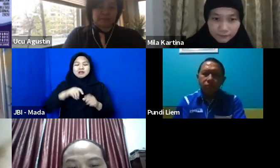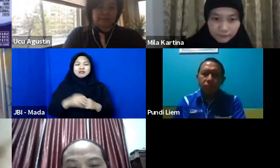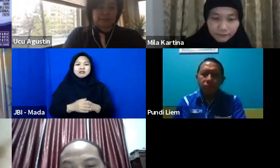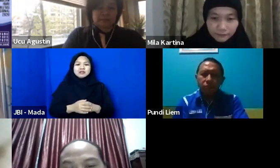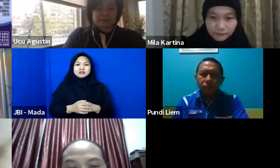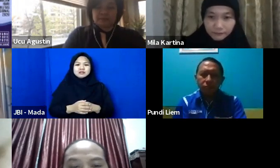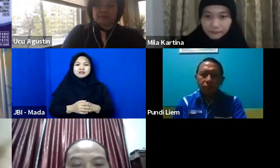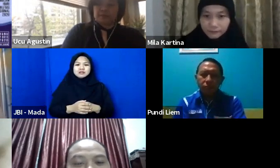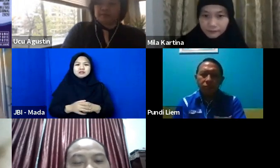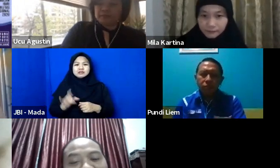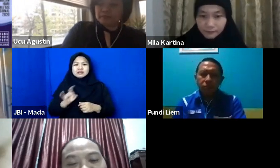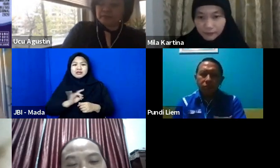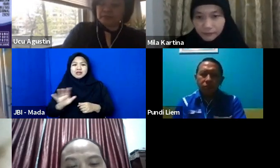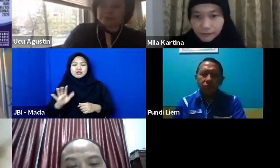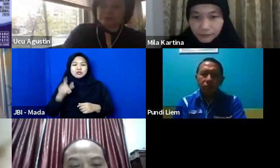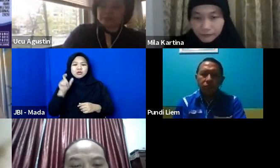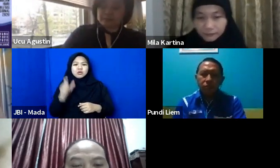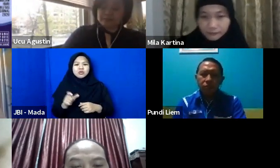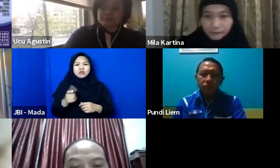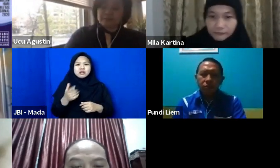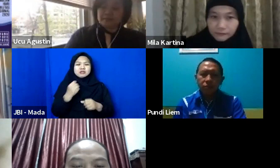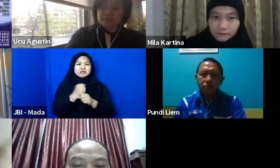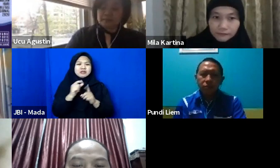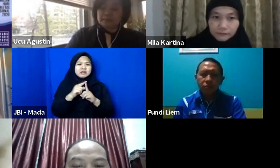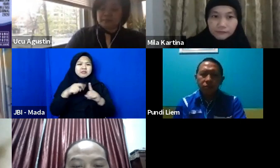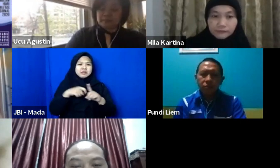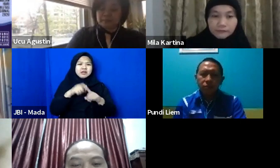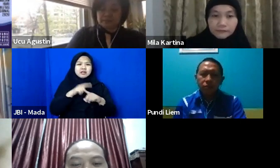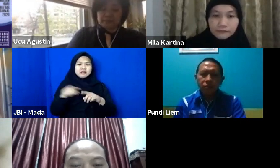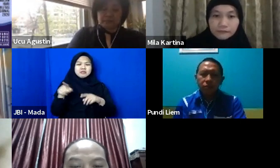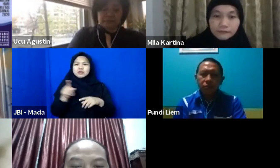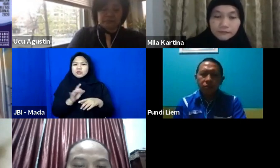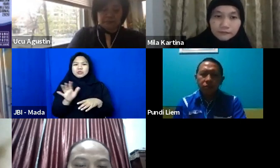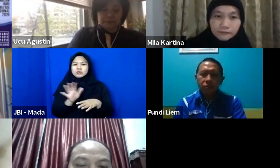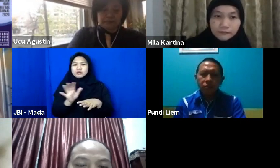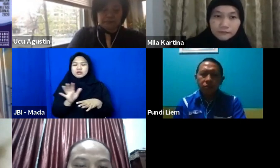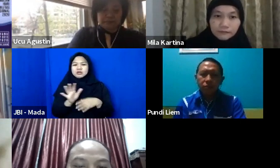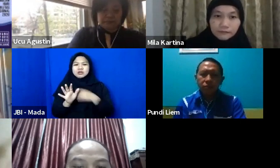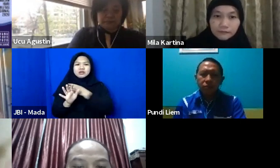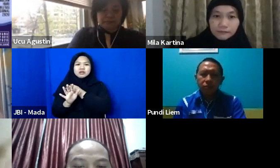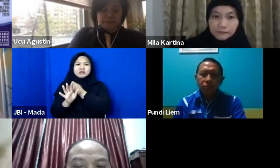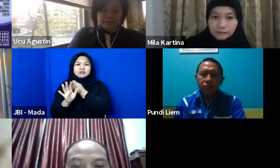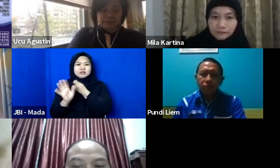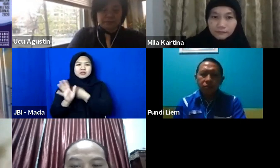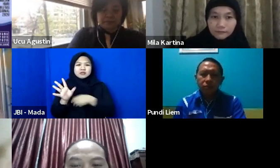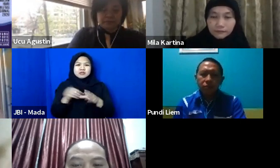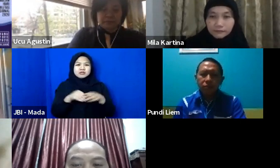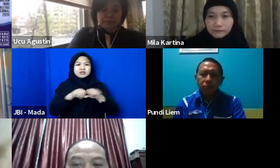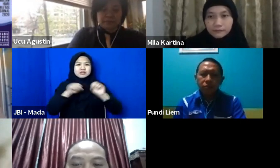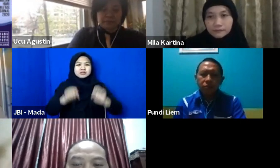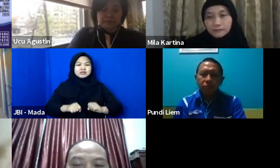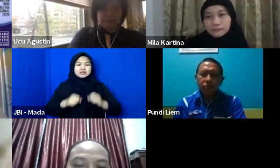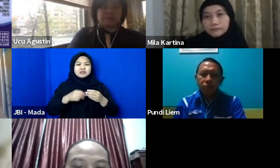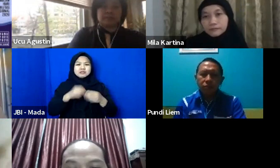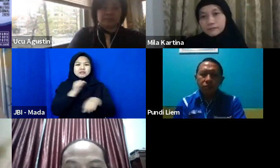di sisi lain juga orang menjadi pjpk Tapi itu tidak menjadi bagian dari sistem karir